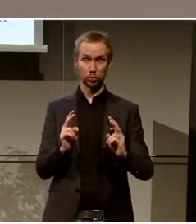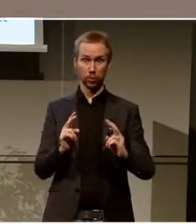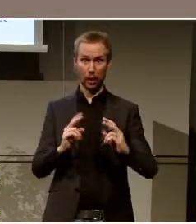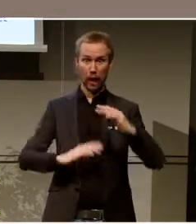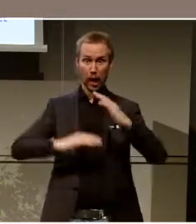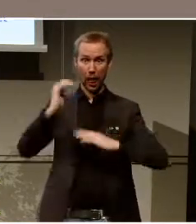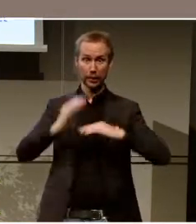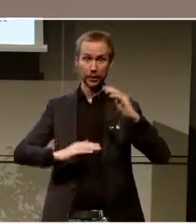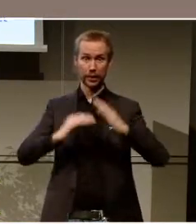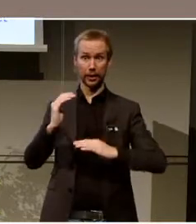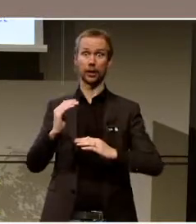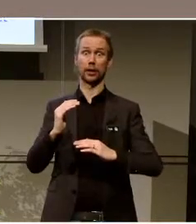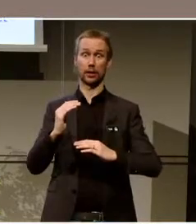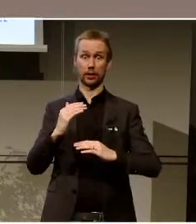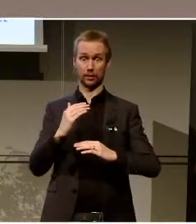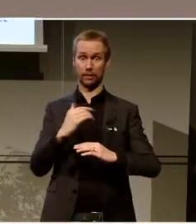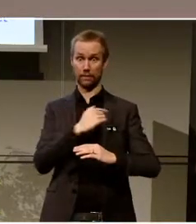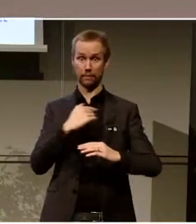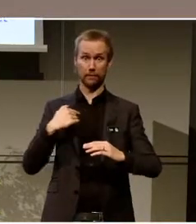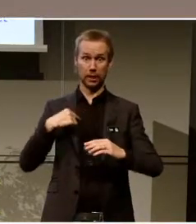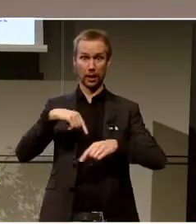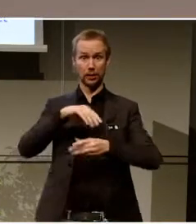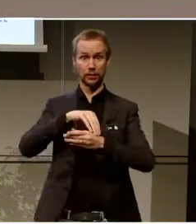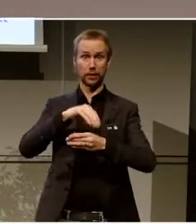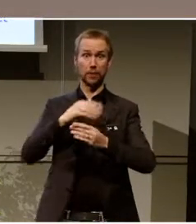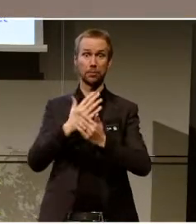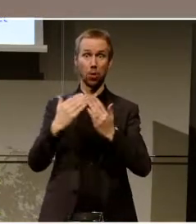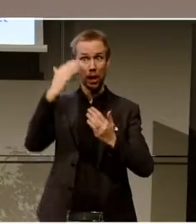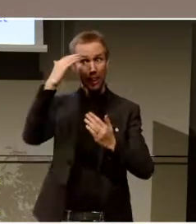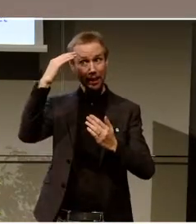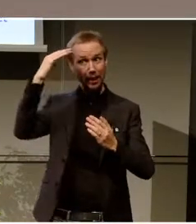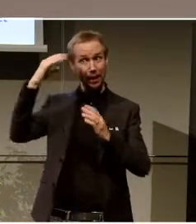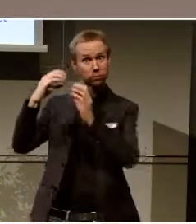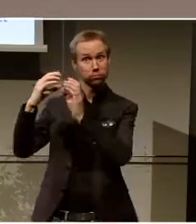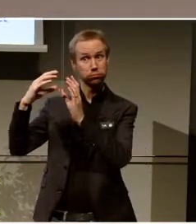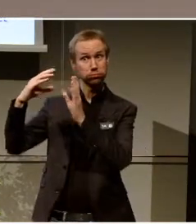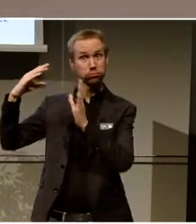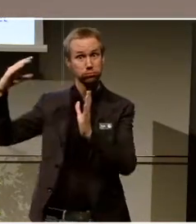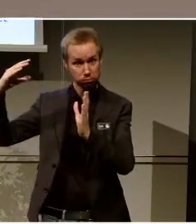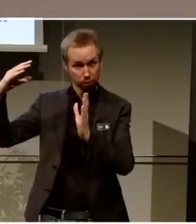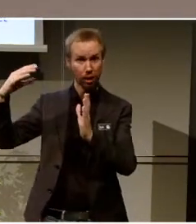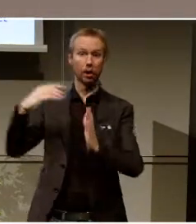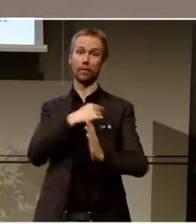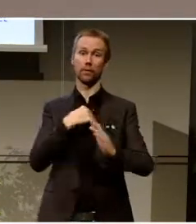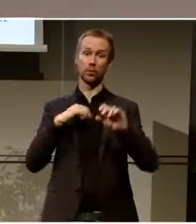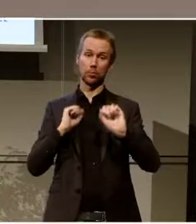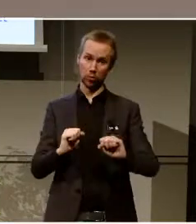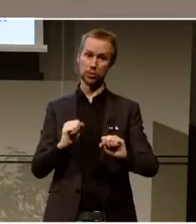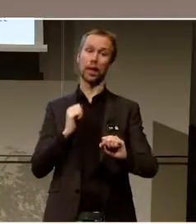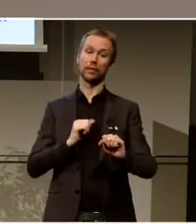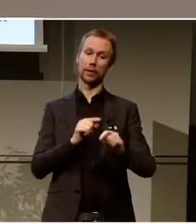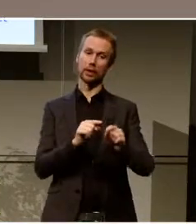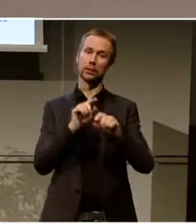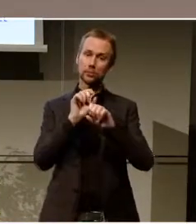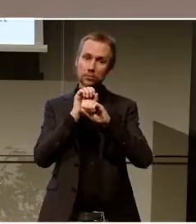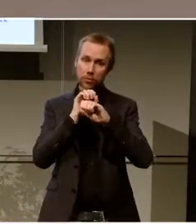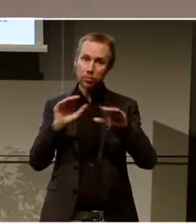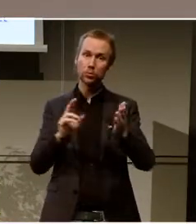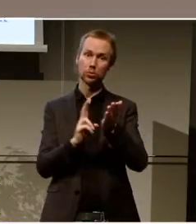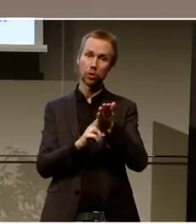effektivisera vissa typer av tjänster. Och då måste vi också kunna använda den data som genereras för att skapa de typer av tjänster. Men det blir